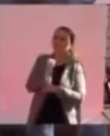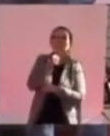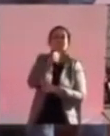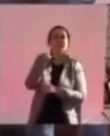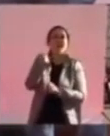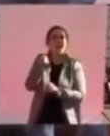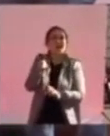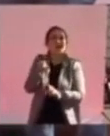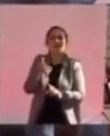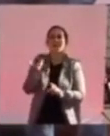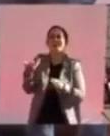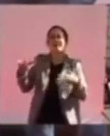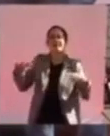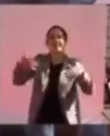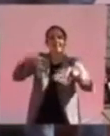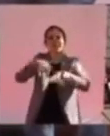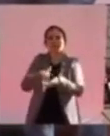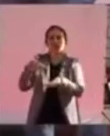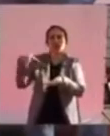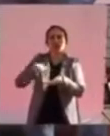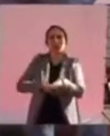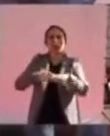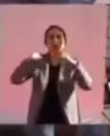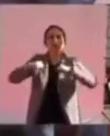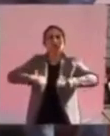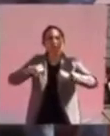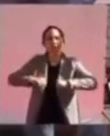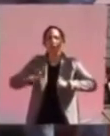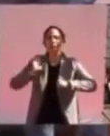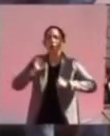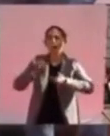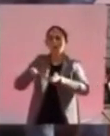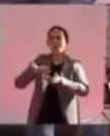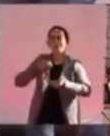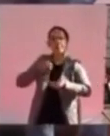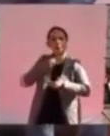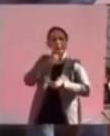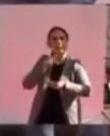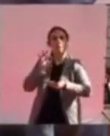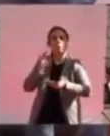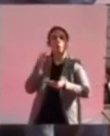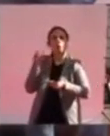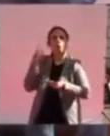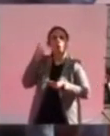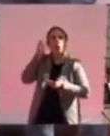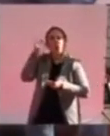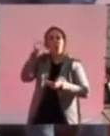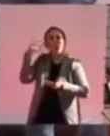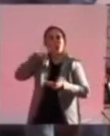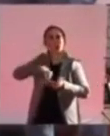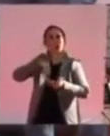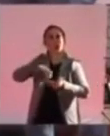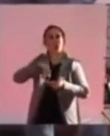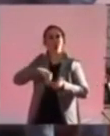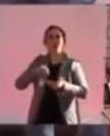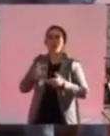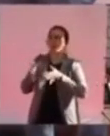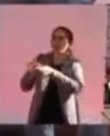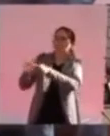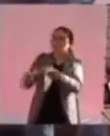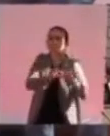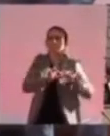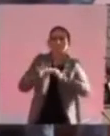è prima di tutto necessario recuperare la cultura della coesione sociale come il fondamento di una società